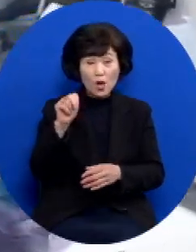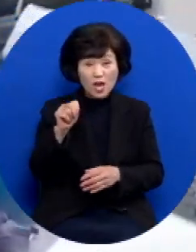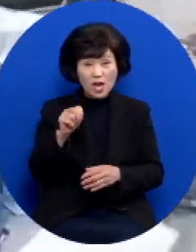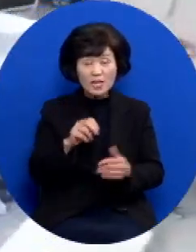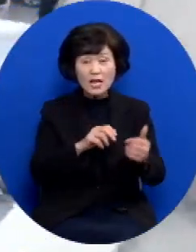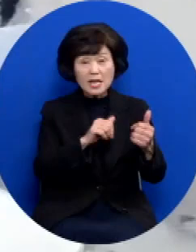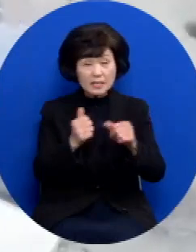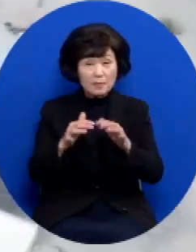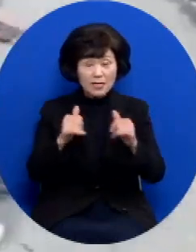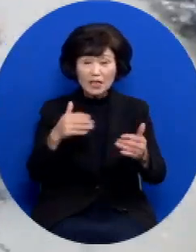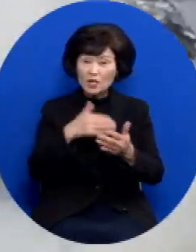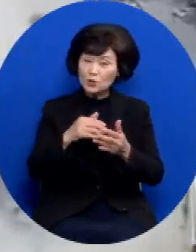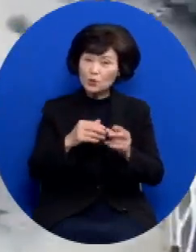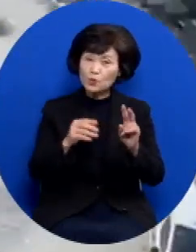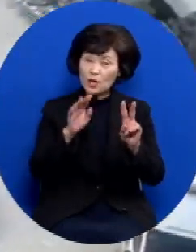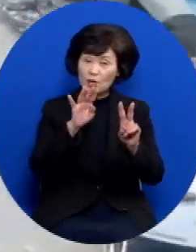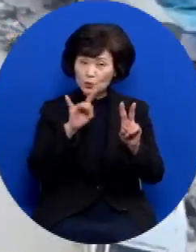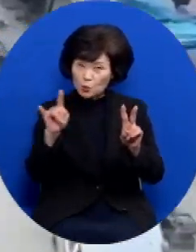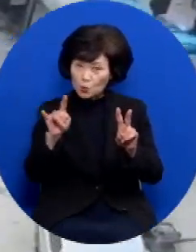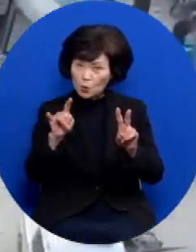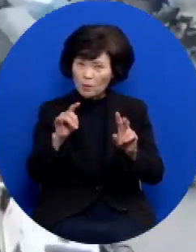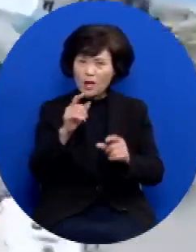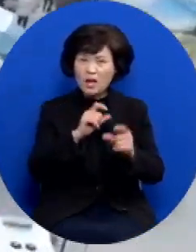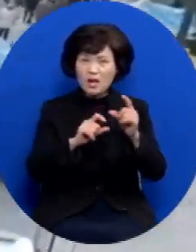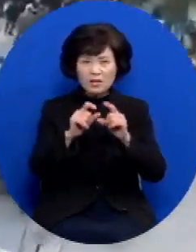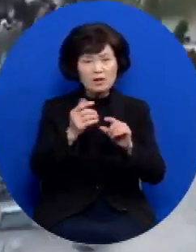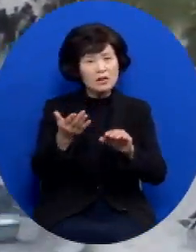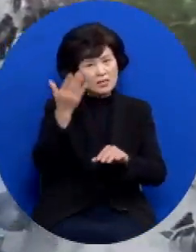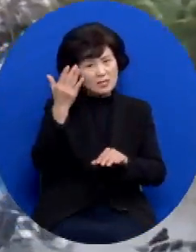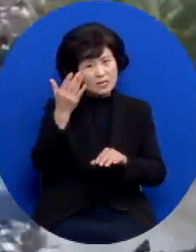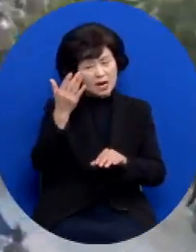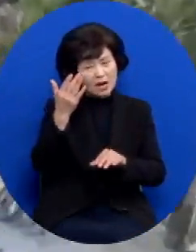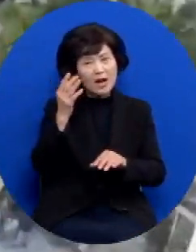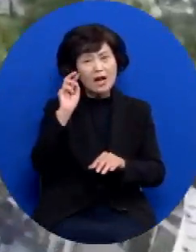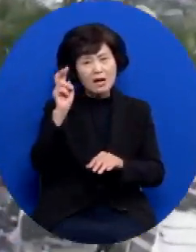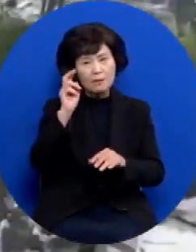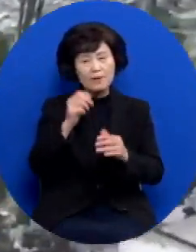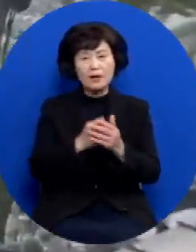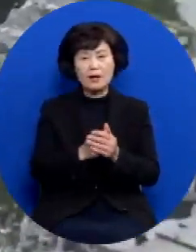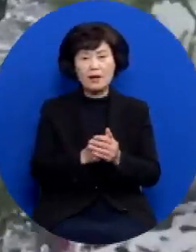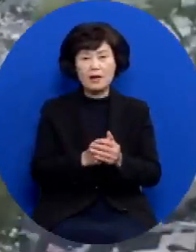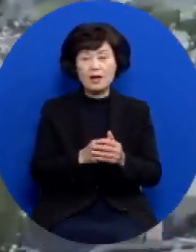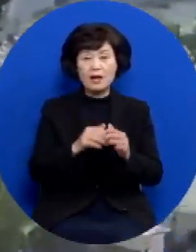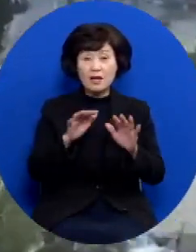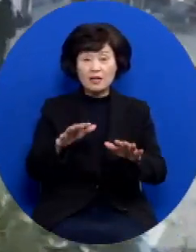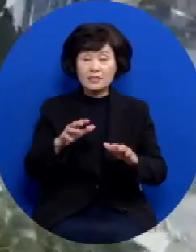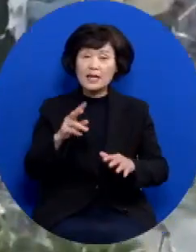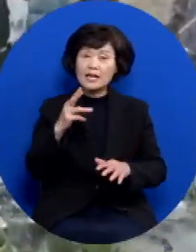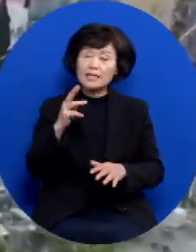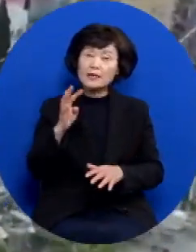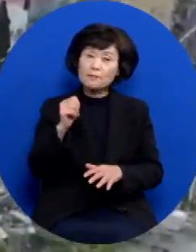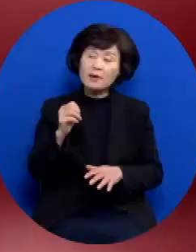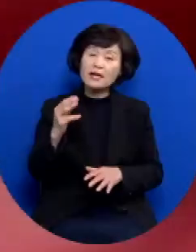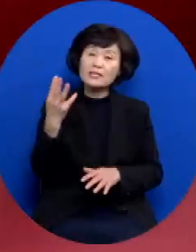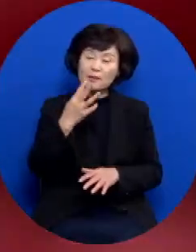혹은 그 이상이 될 것이 확실하다고 전했습니다. 현재까지 집계한 사망자 수는 3만 3천 명을 넘어선 상태입니다.